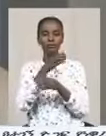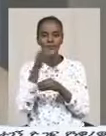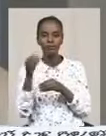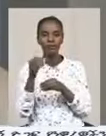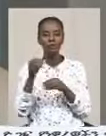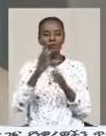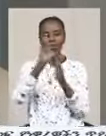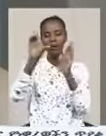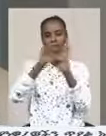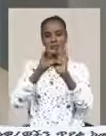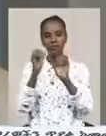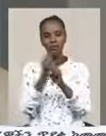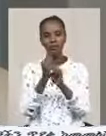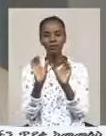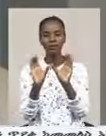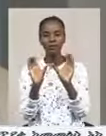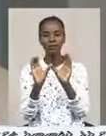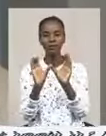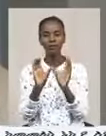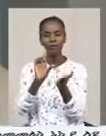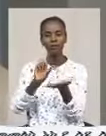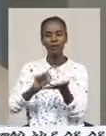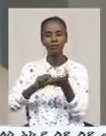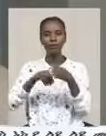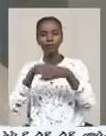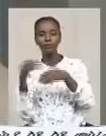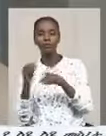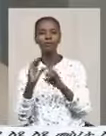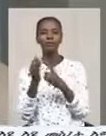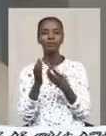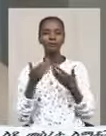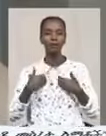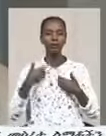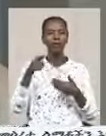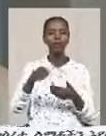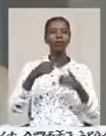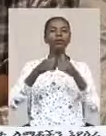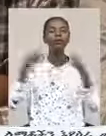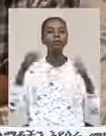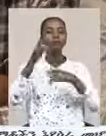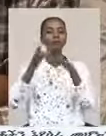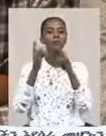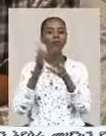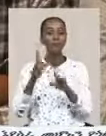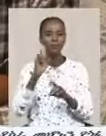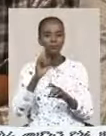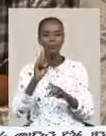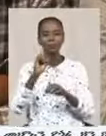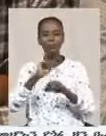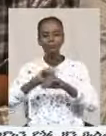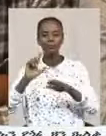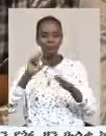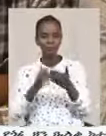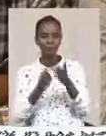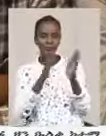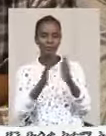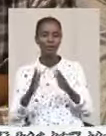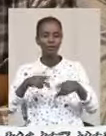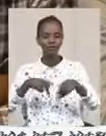ካርታ ተሰርቶ ሰርተፍኬት ታትሞ የሚወጣበት ሂደት ስለሆነ ከዛኛው ይሄኛው ይለየዋል። ዘመናዊ ነው። የመሬት መረጃ ስርዓት ዝርጋታው ለአርሶ